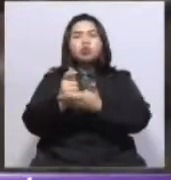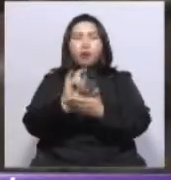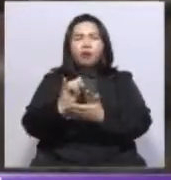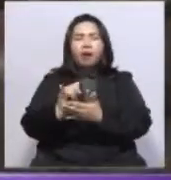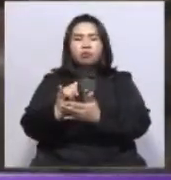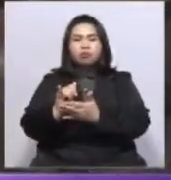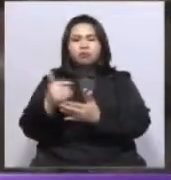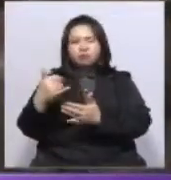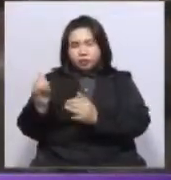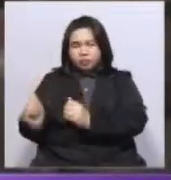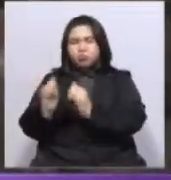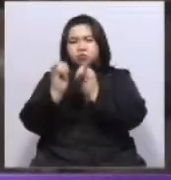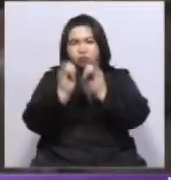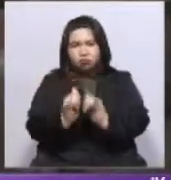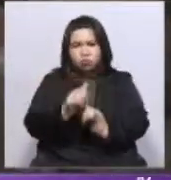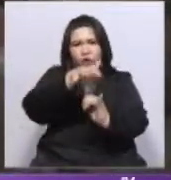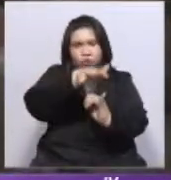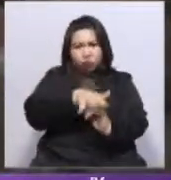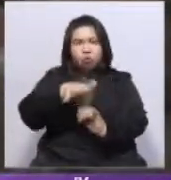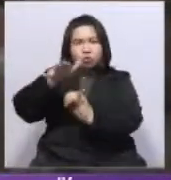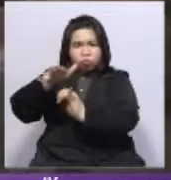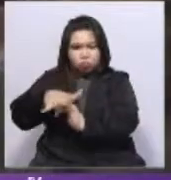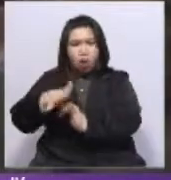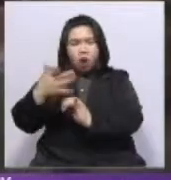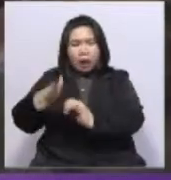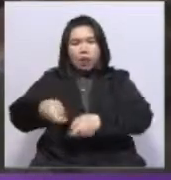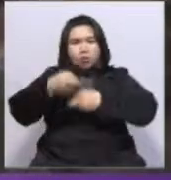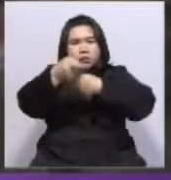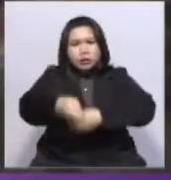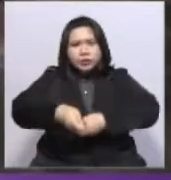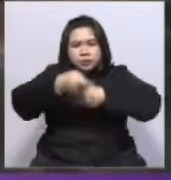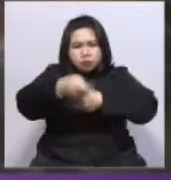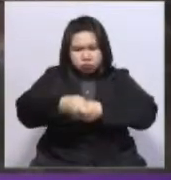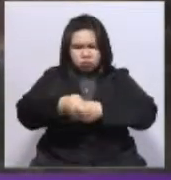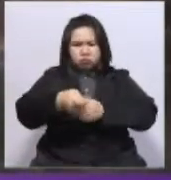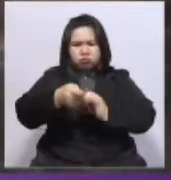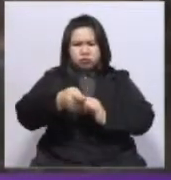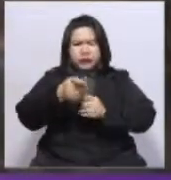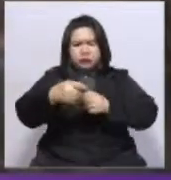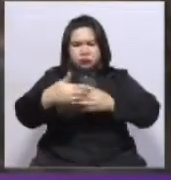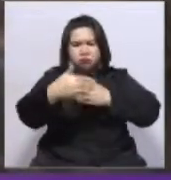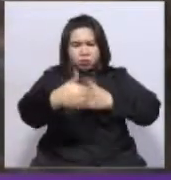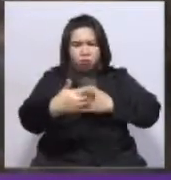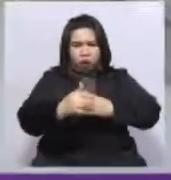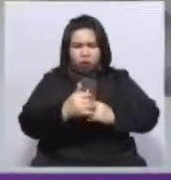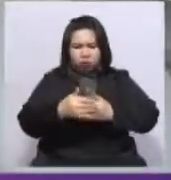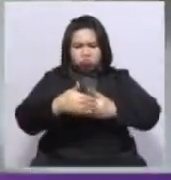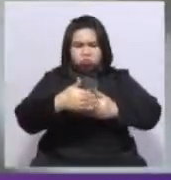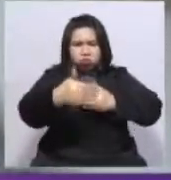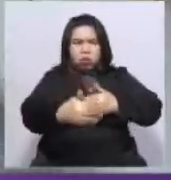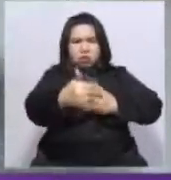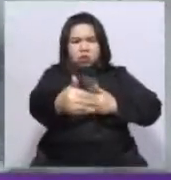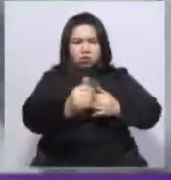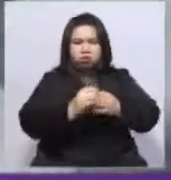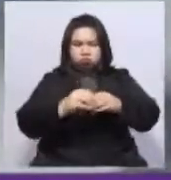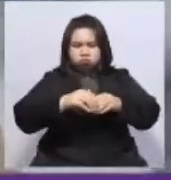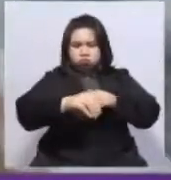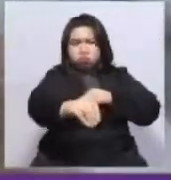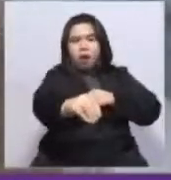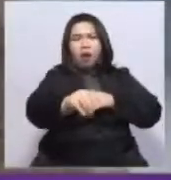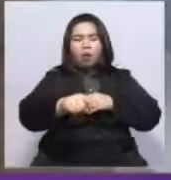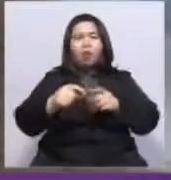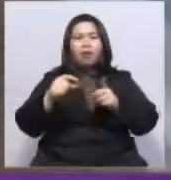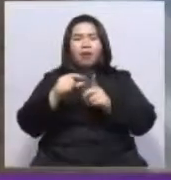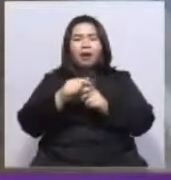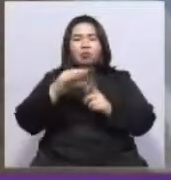ำศพไปฝังแต่ขณะที่ขุดหลุมนั้นศพได้ยืดยาวกว่าหลุมที่ขุดขึ้นมาถึง2ครั้งจึงเป็นที่มาของคำว่